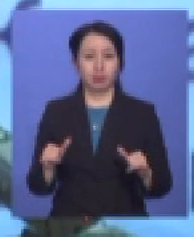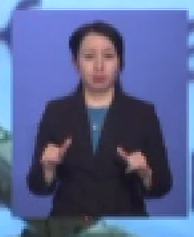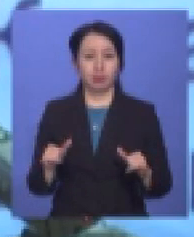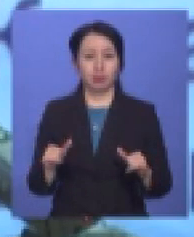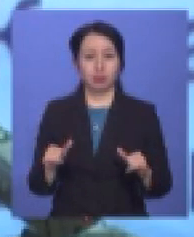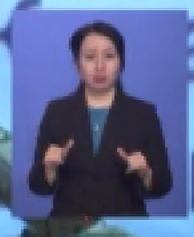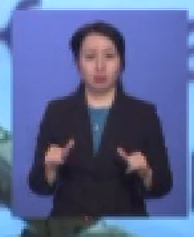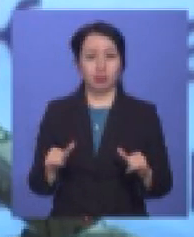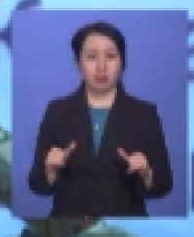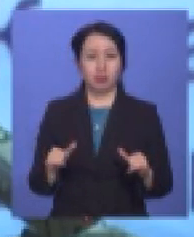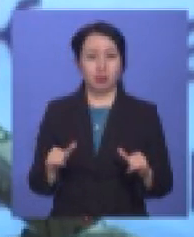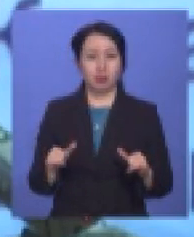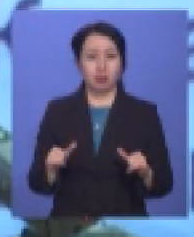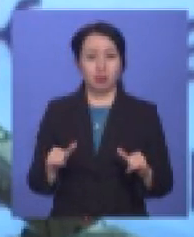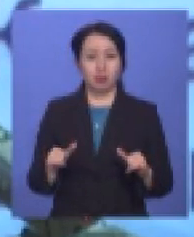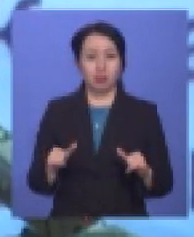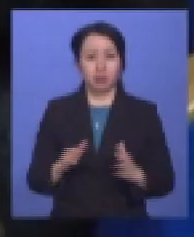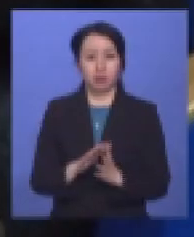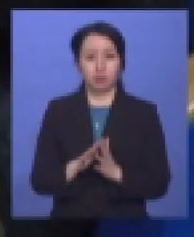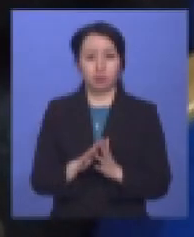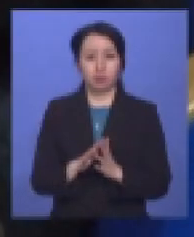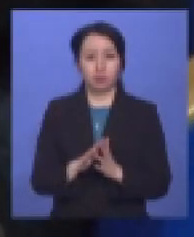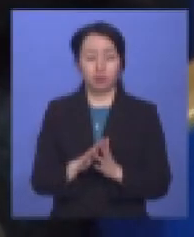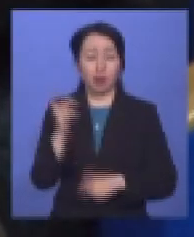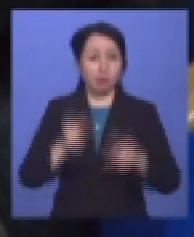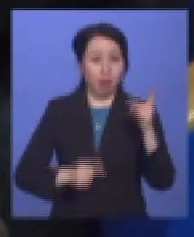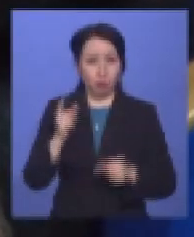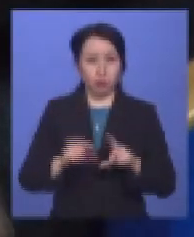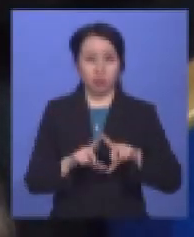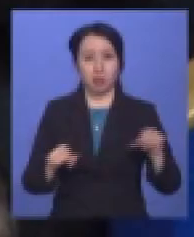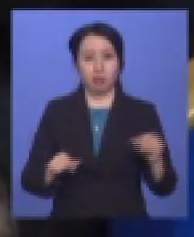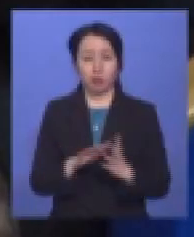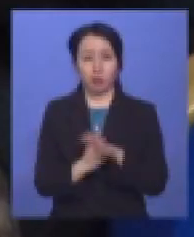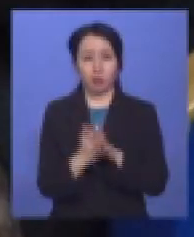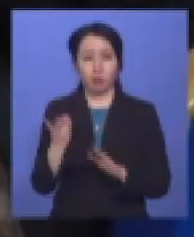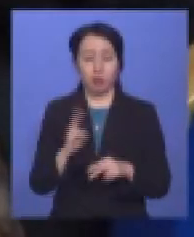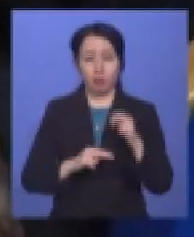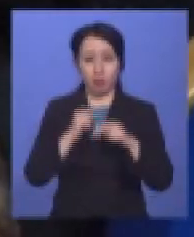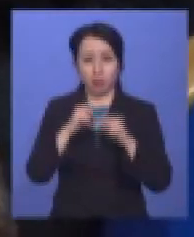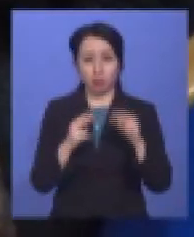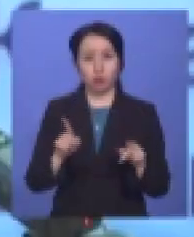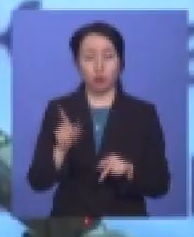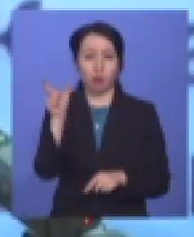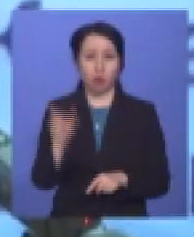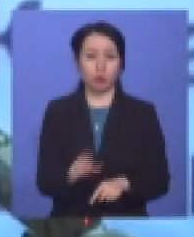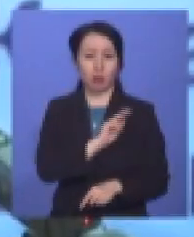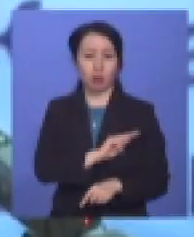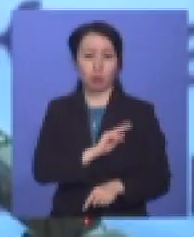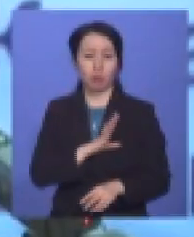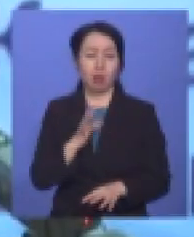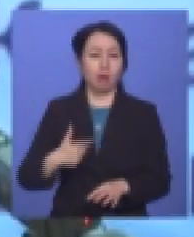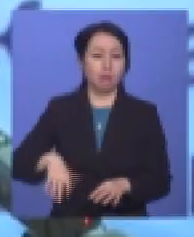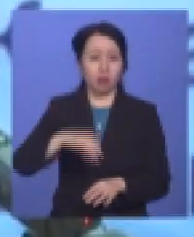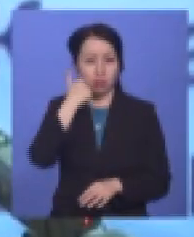все-таки молочно-товарную фирму надо построить, чтобы люди там работали. Круглогодичное, стойловое